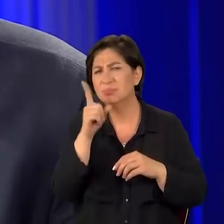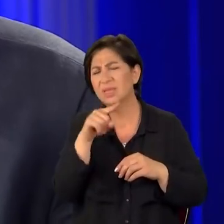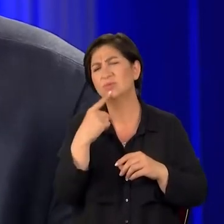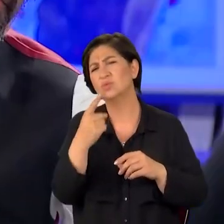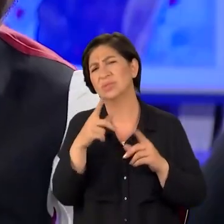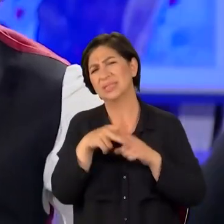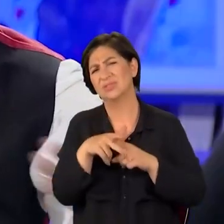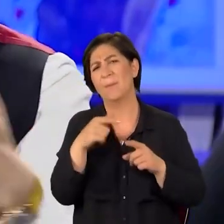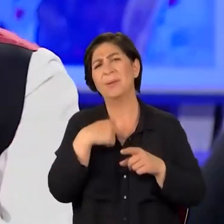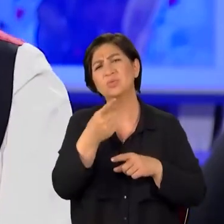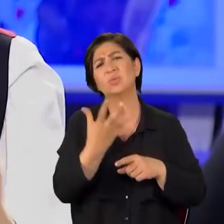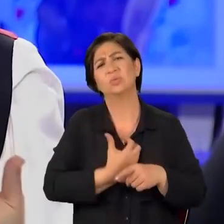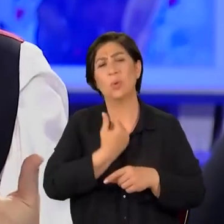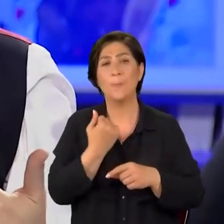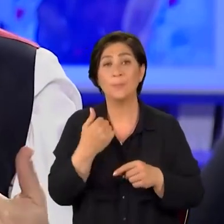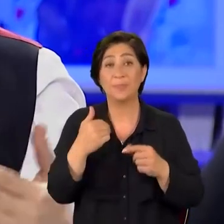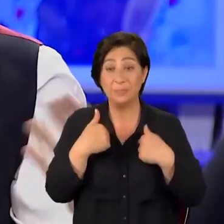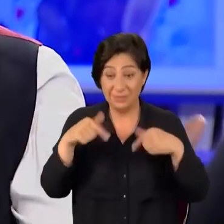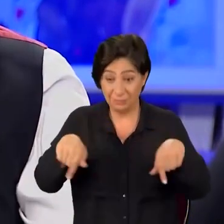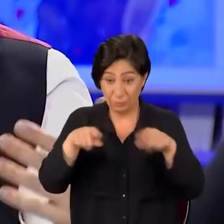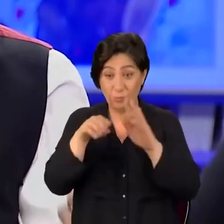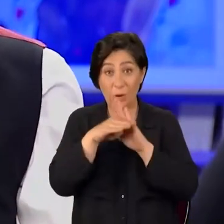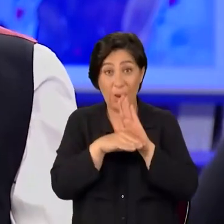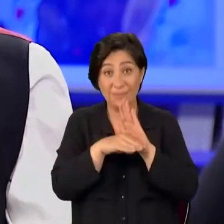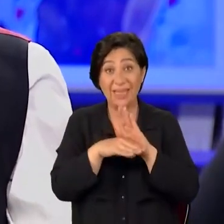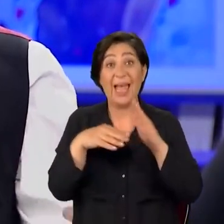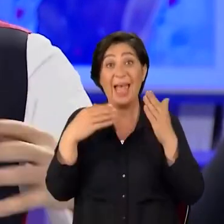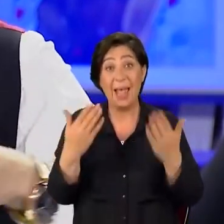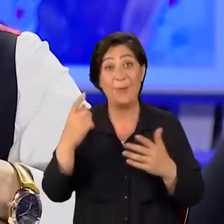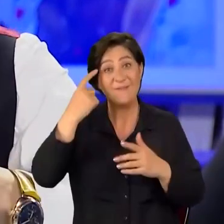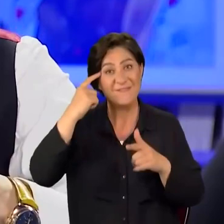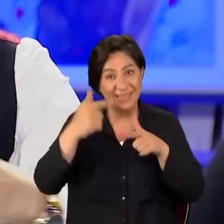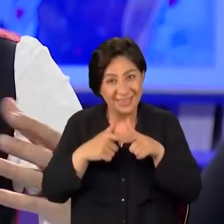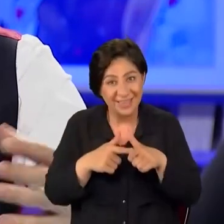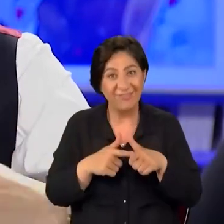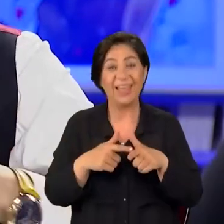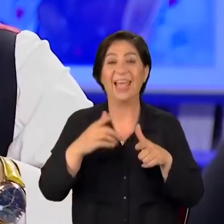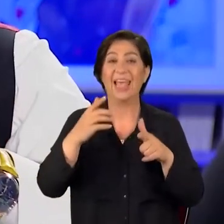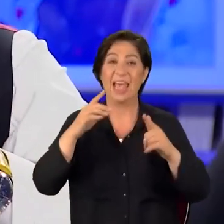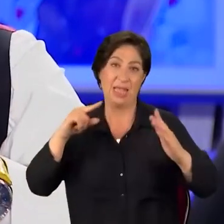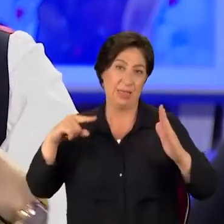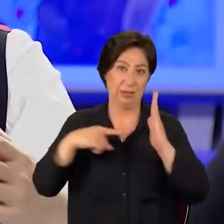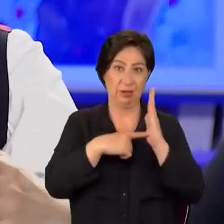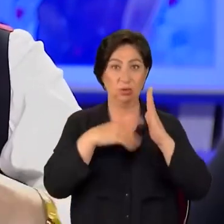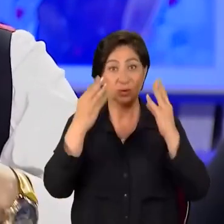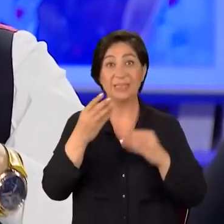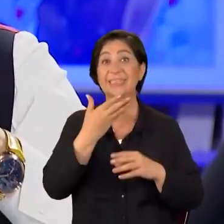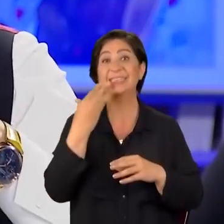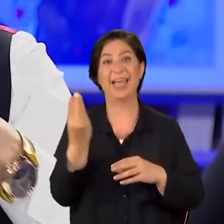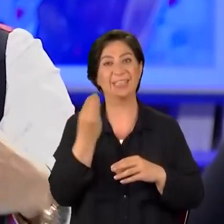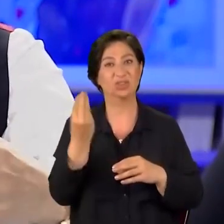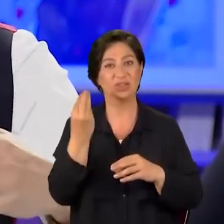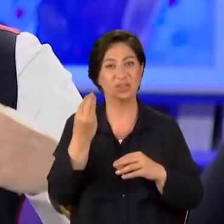bir daha bir şey sözünüzü keseceğim ama yani ben de şuna üzülüyorum. Biz bu programımıza hem felsefi ve ideolojik